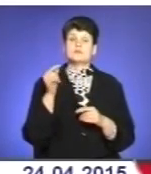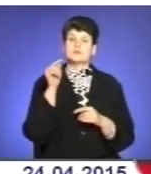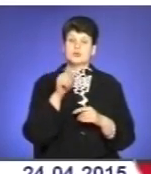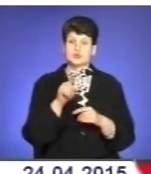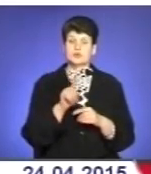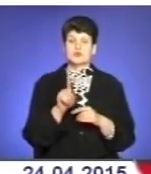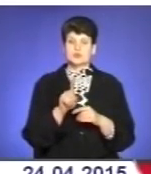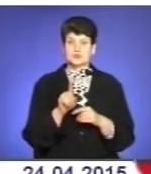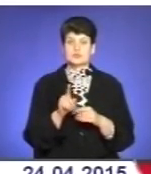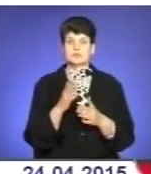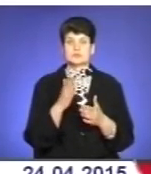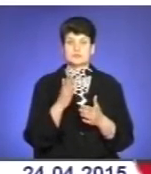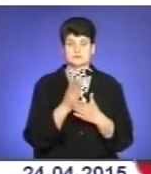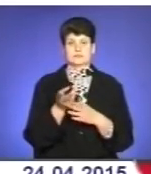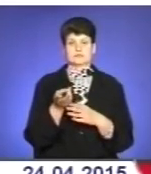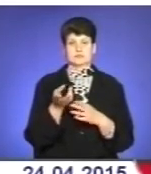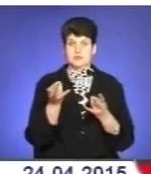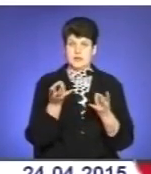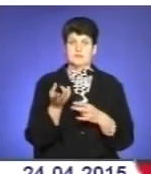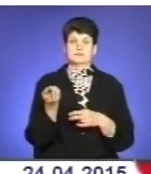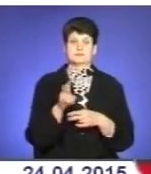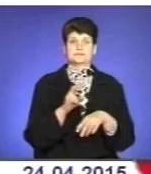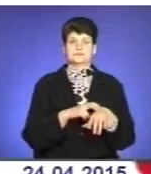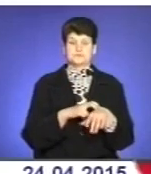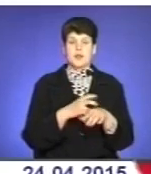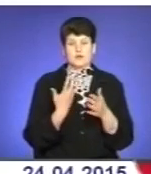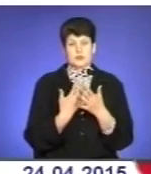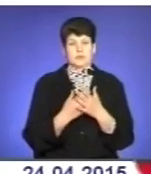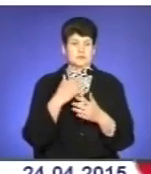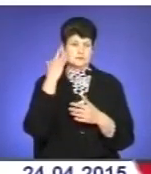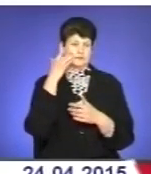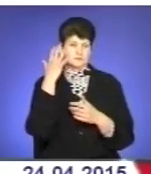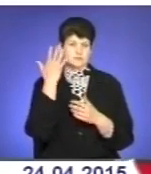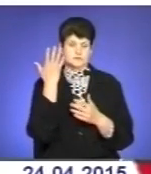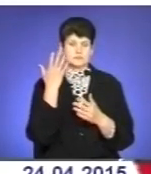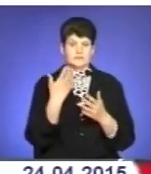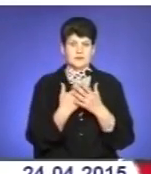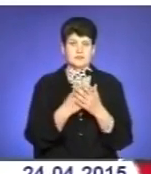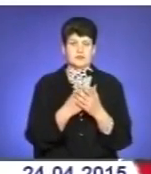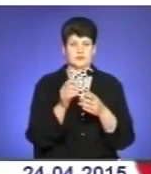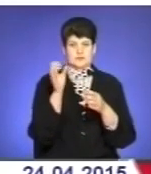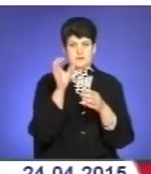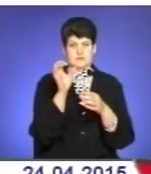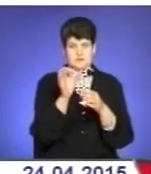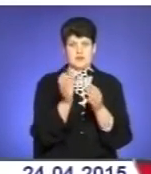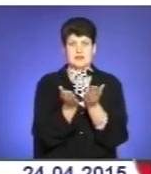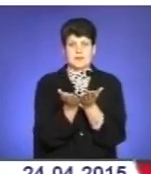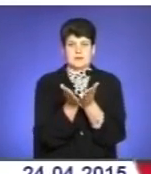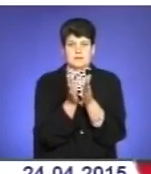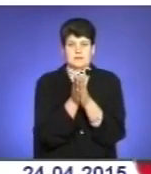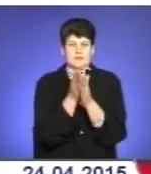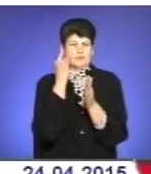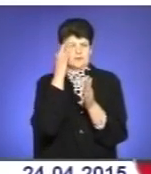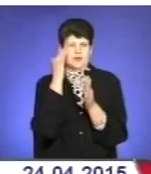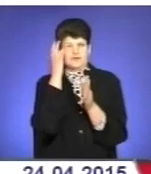і зумовити явку до лікаря. А потім, якщо людина уявно собі візьме оце висипання і зігне його вдвічі, отак в